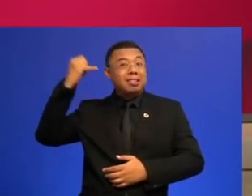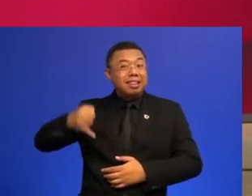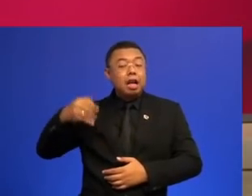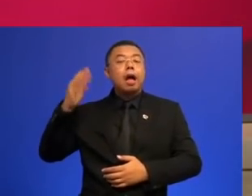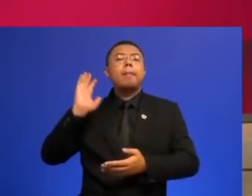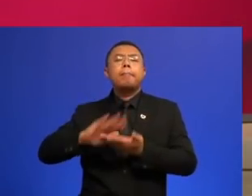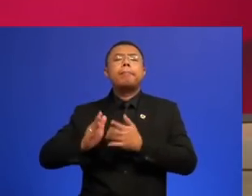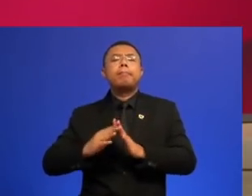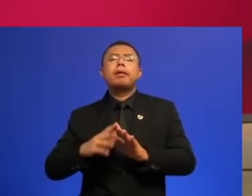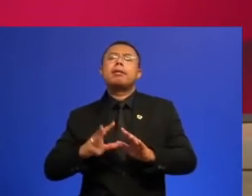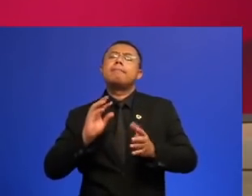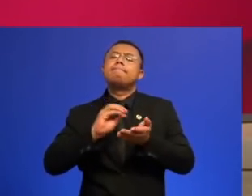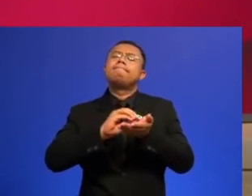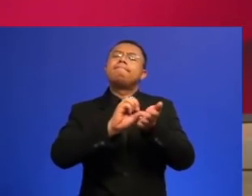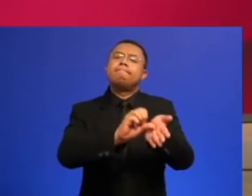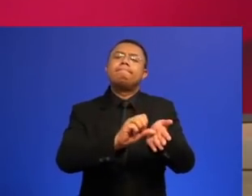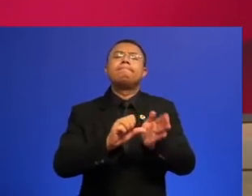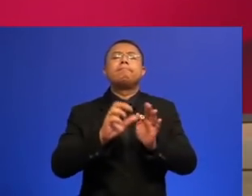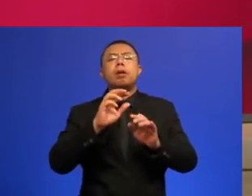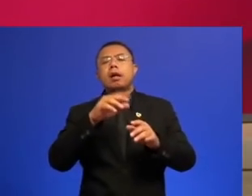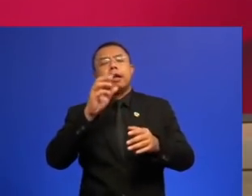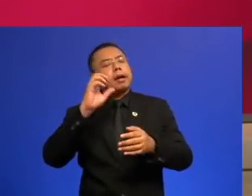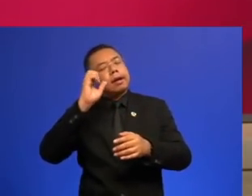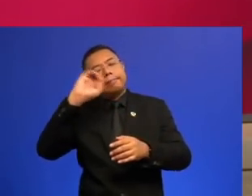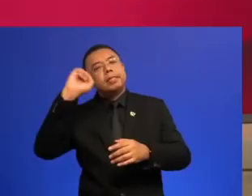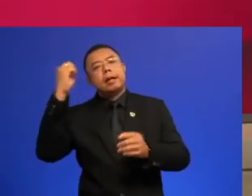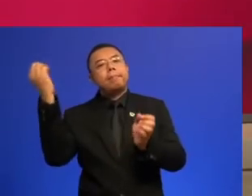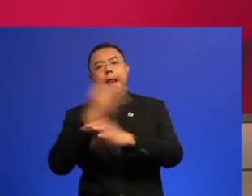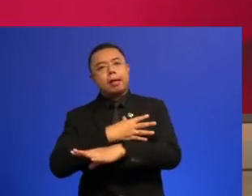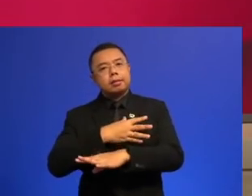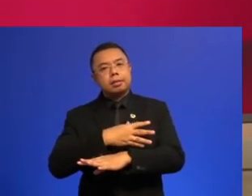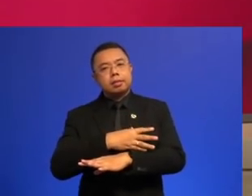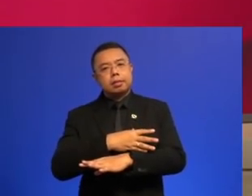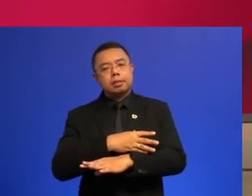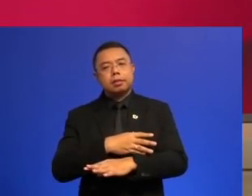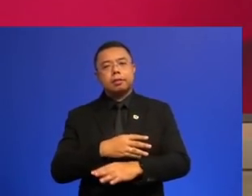pernah menanam kebaikan yang tidak pernah bisa dibalas.